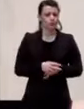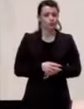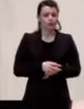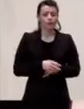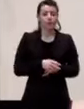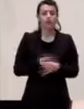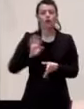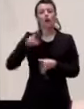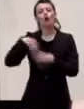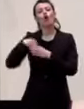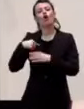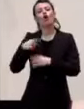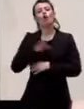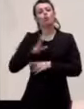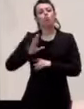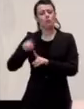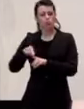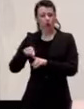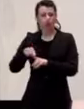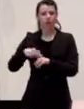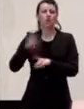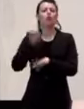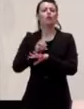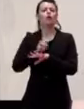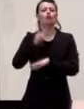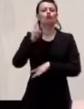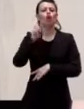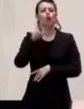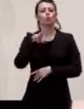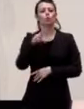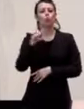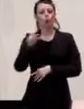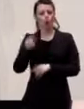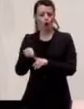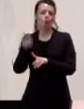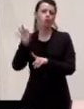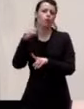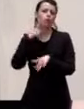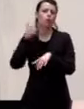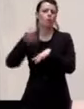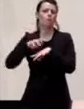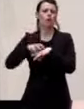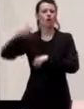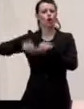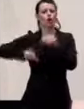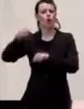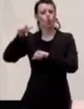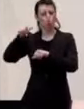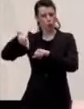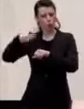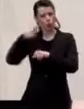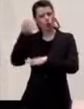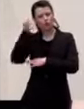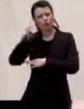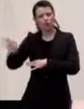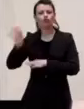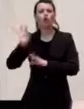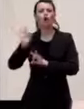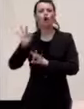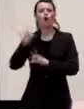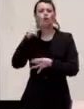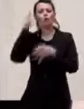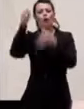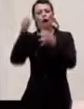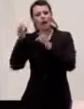il professor Furio Zucco, appunto, che è il medico chirurgo specializzato in